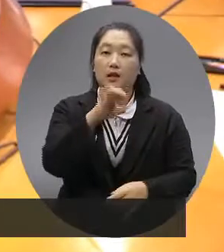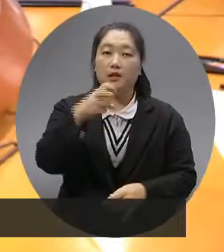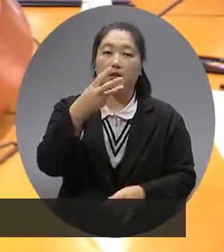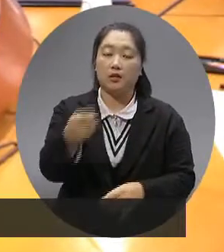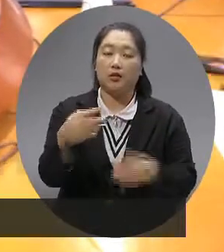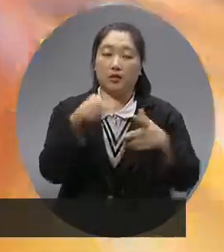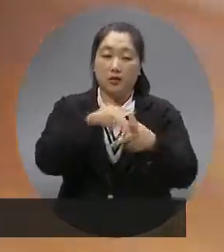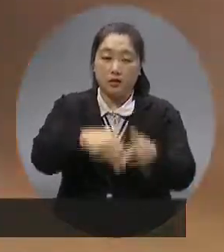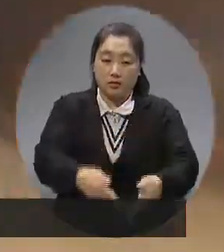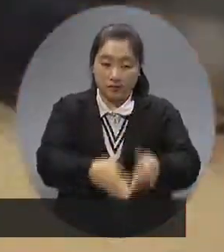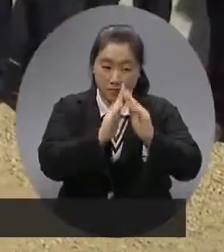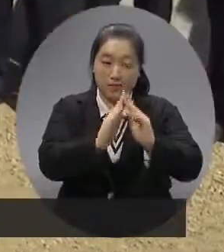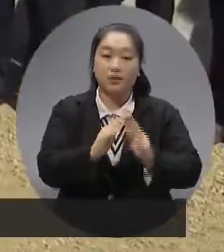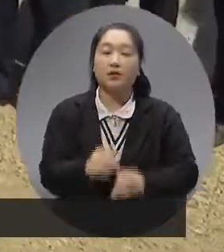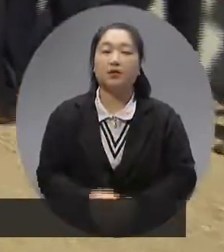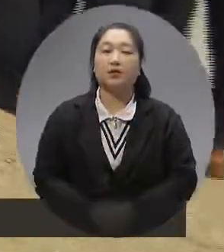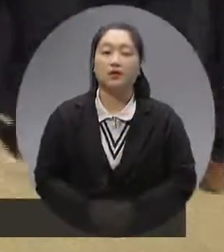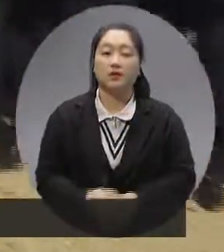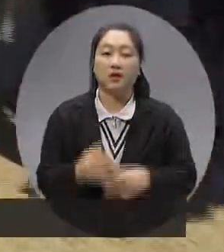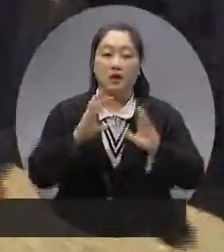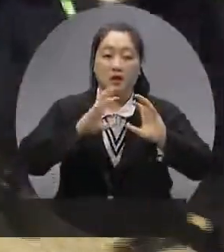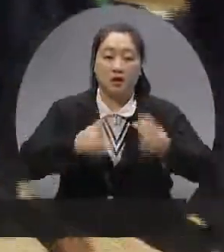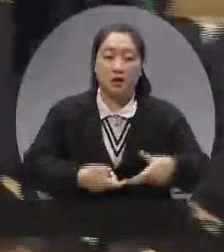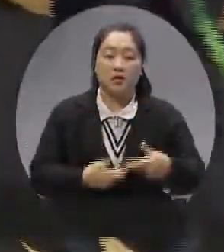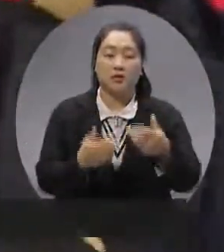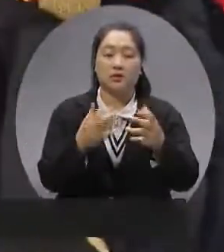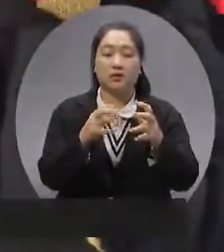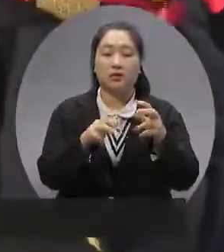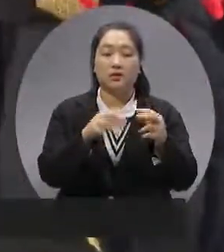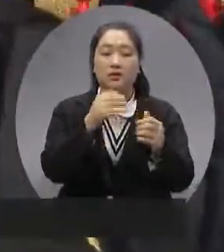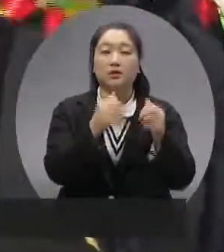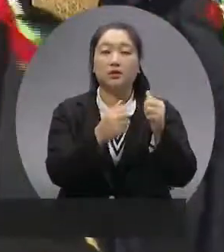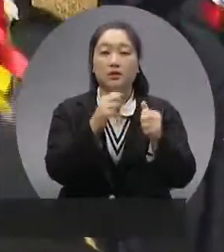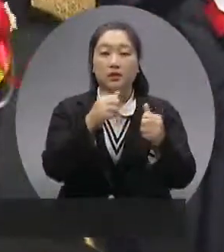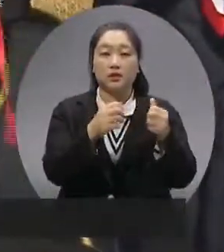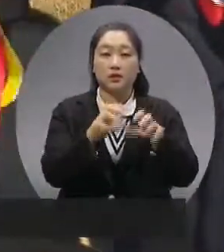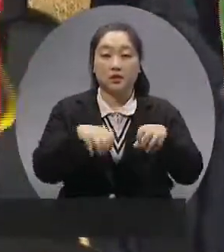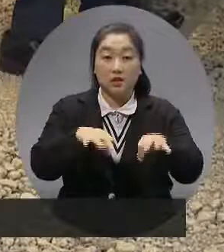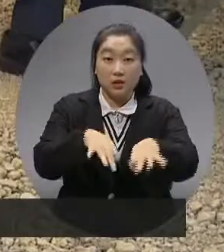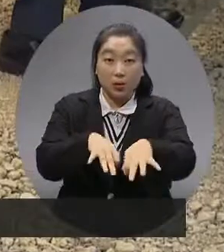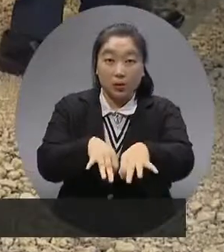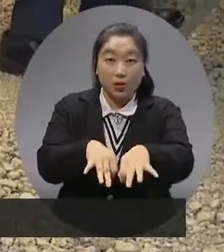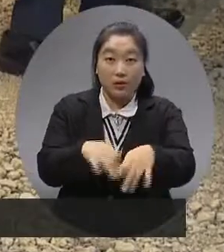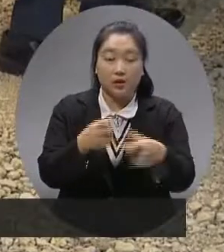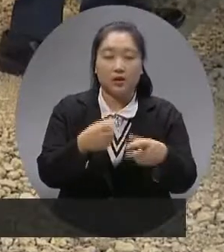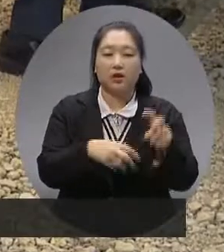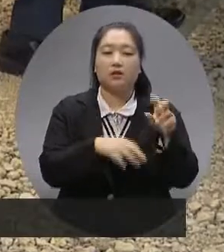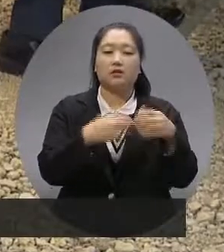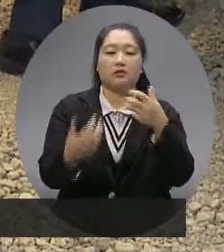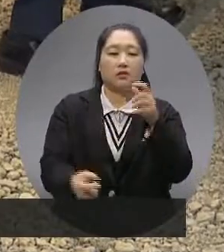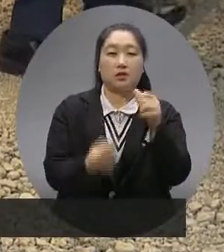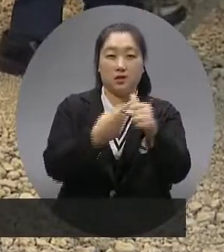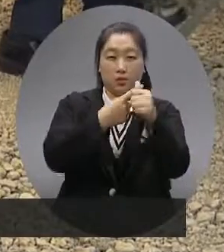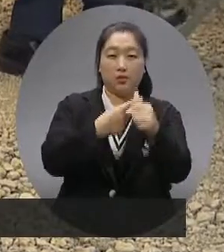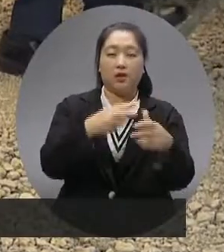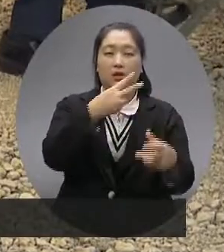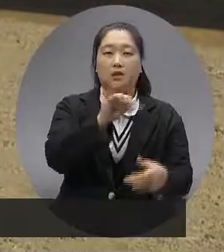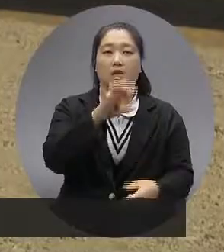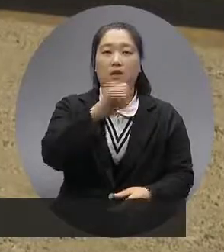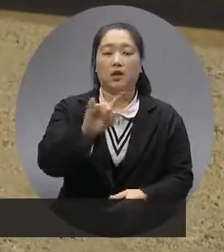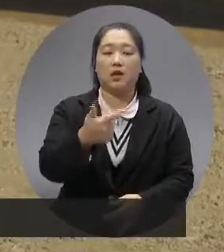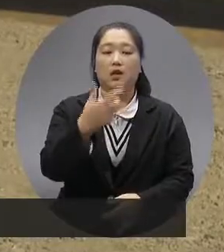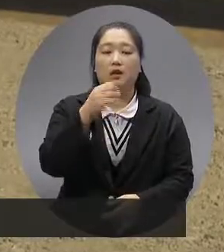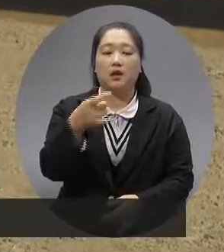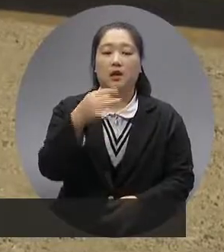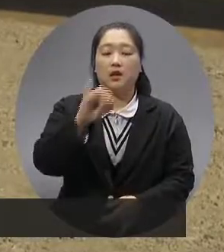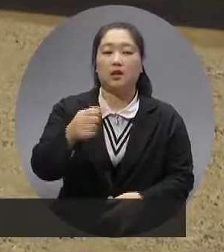사업입니다. 국내 이륜차 1위를 달리고 있는 DNA 모터스. 전기 이륜차 집중을 위해 충주로